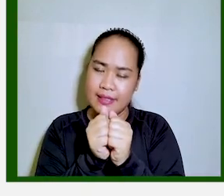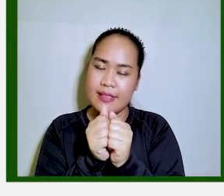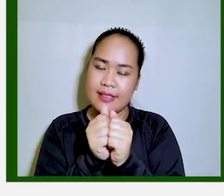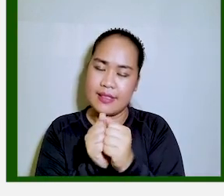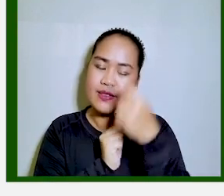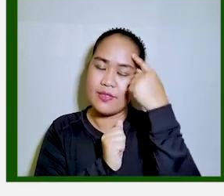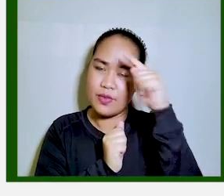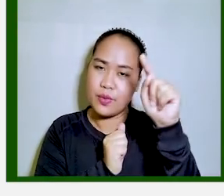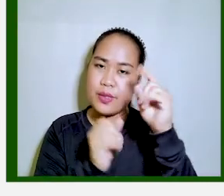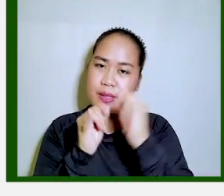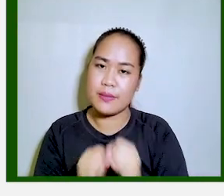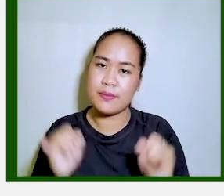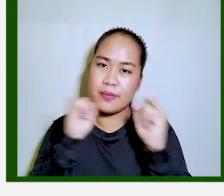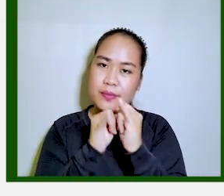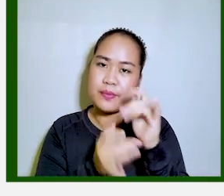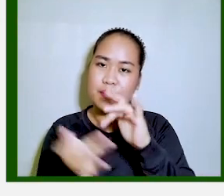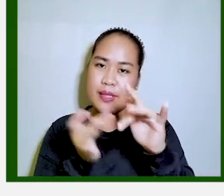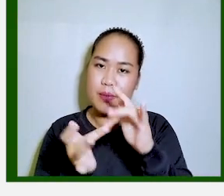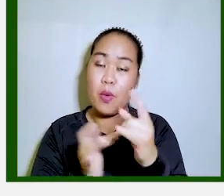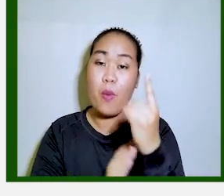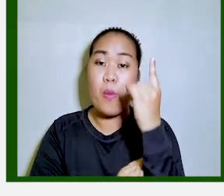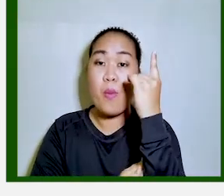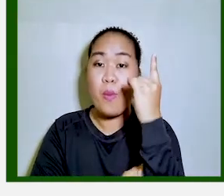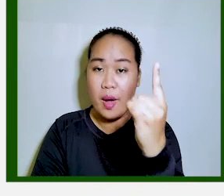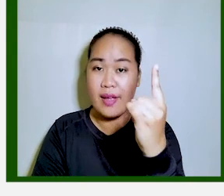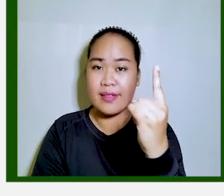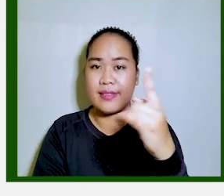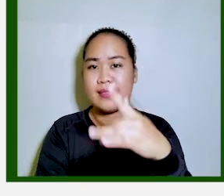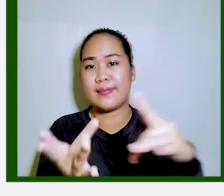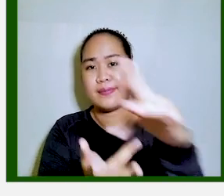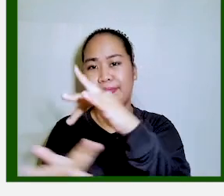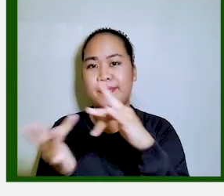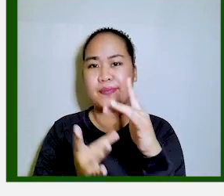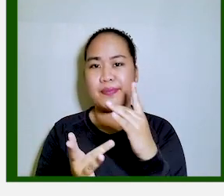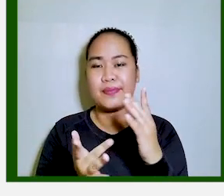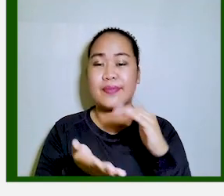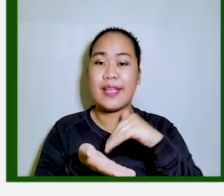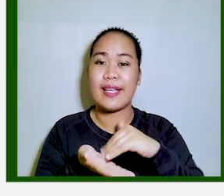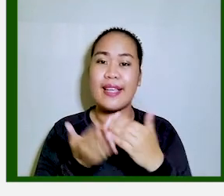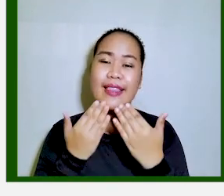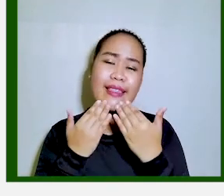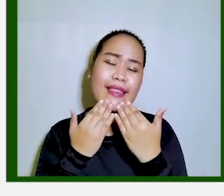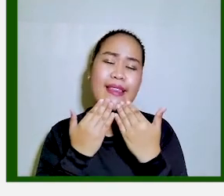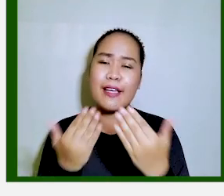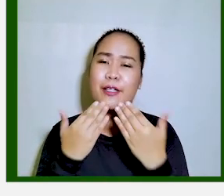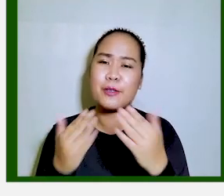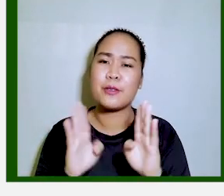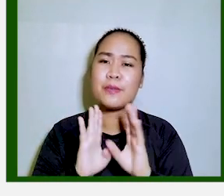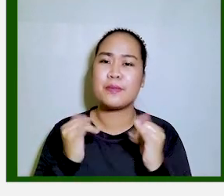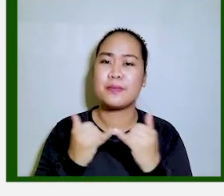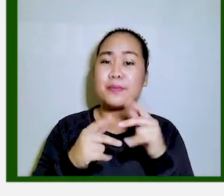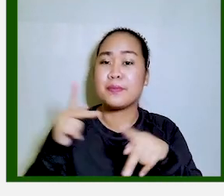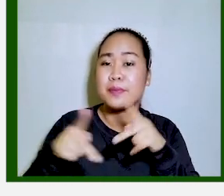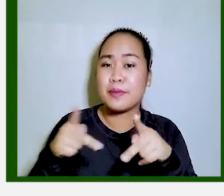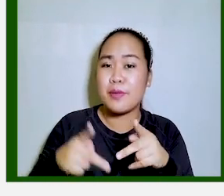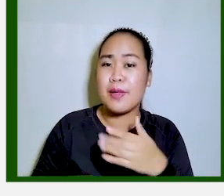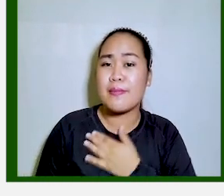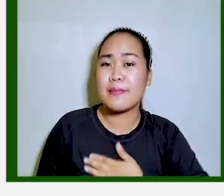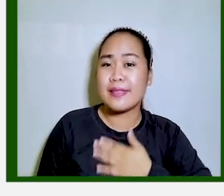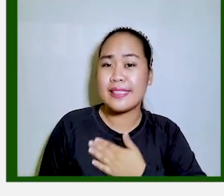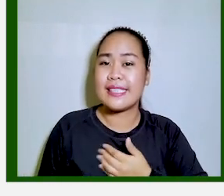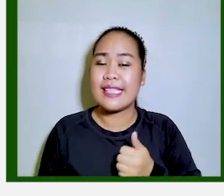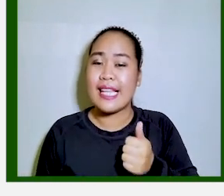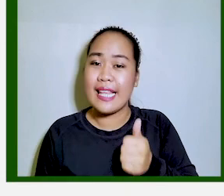Para isang biyahe na lamang. So muli, sa aking mga kabarangay, no, please do like our Facebook